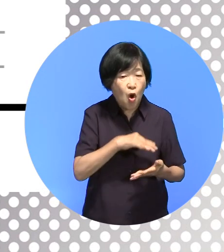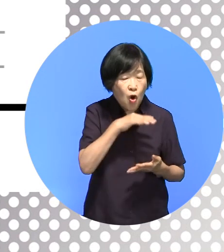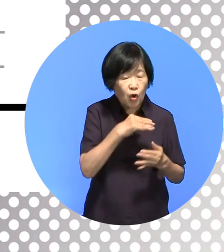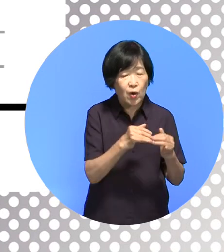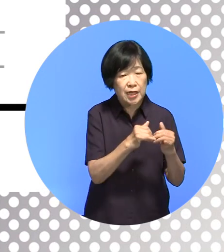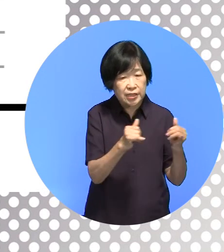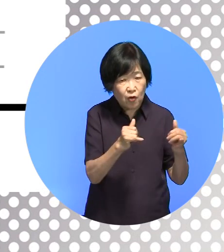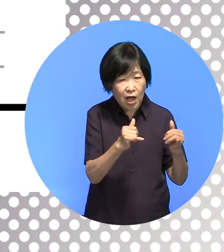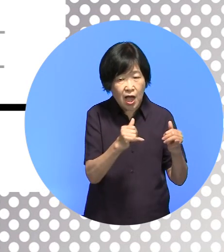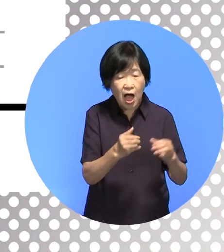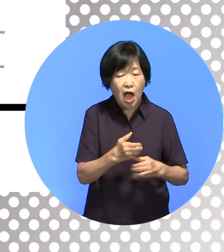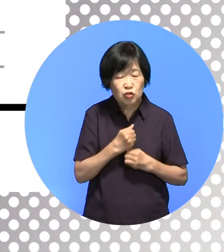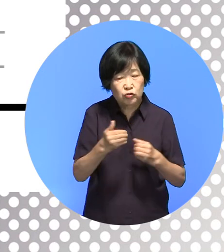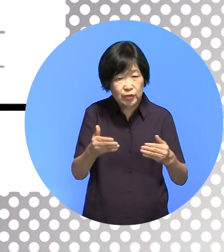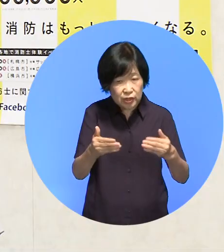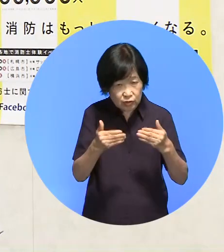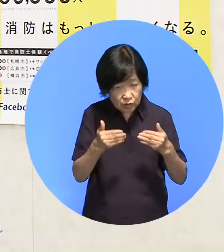えます。